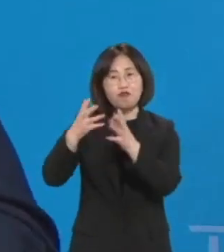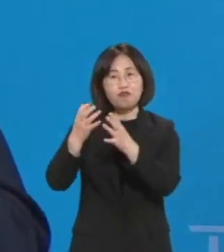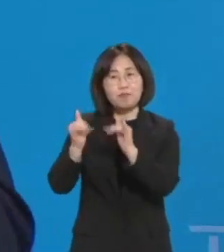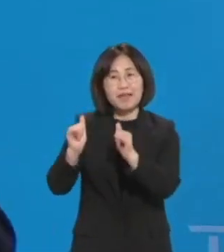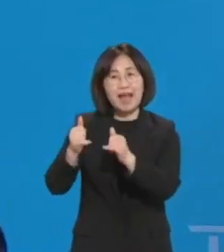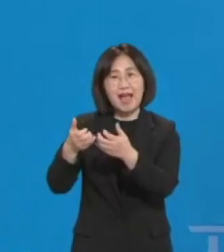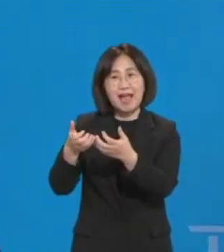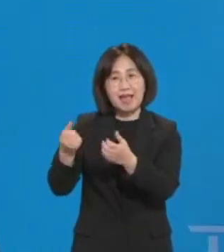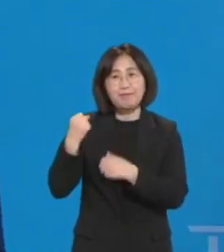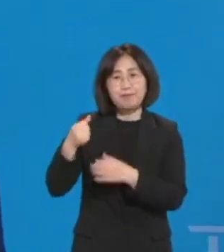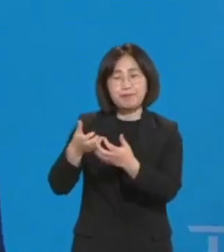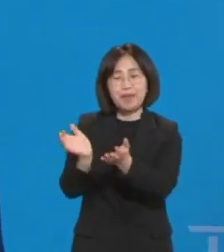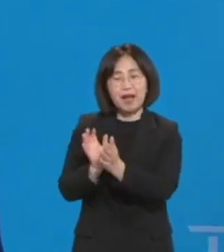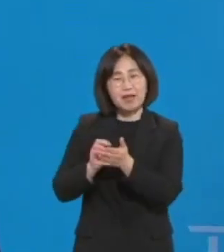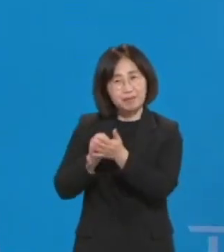전해지고 있습니다